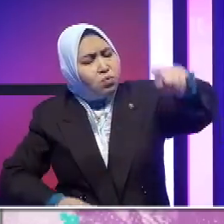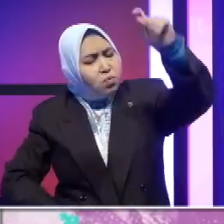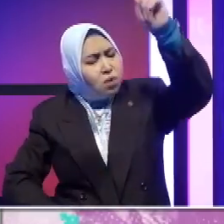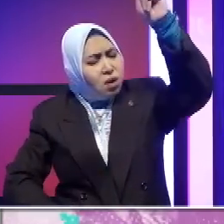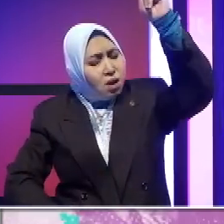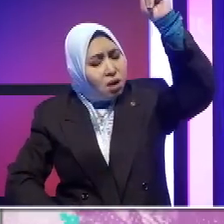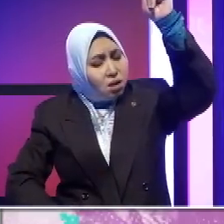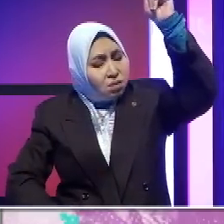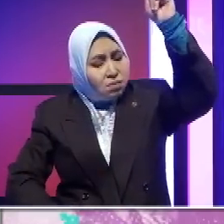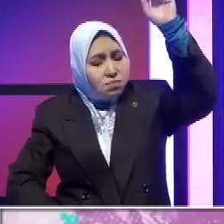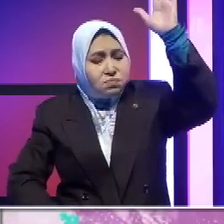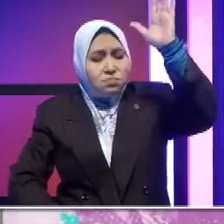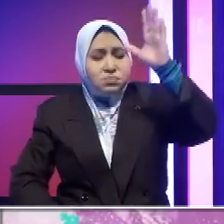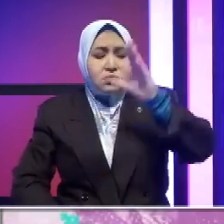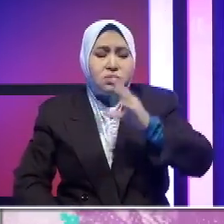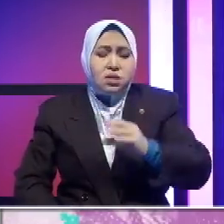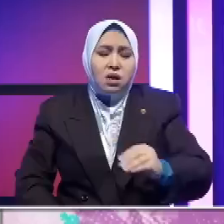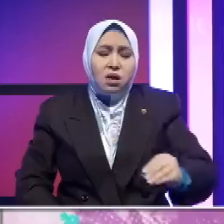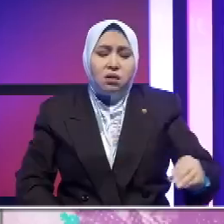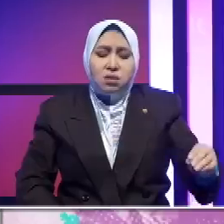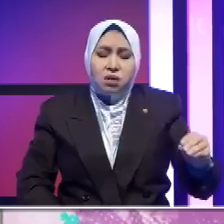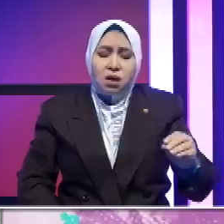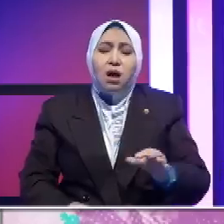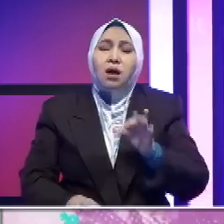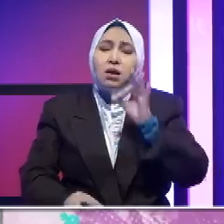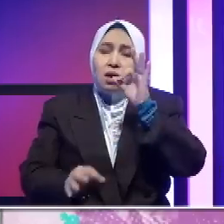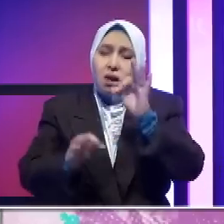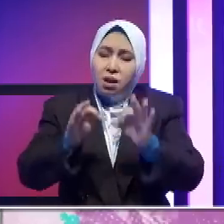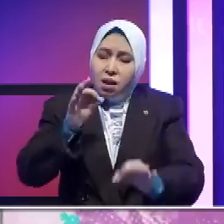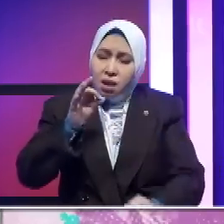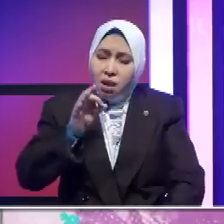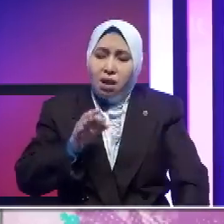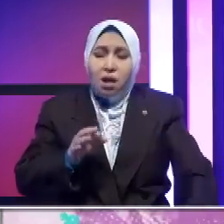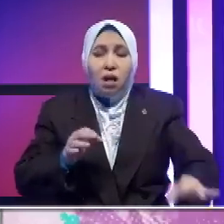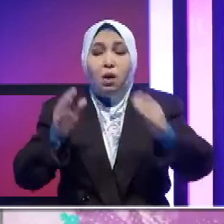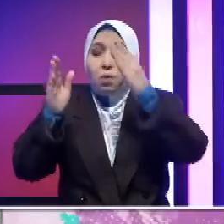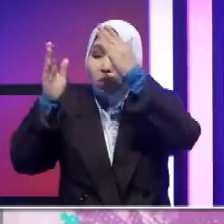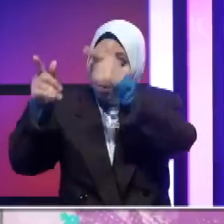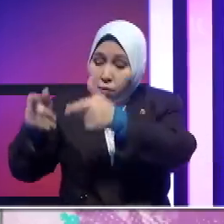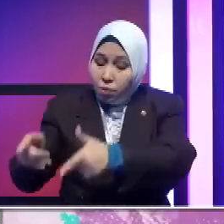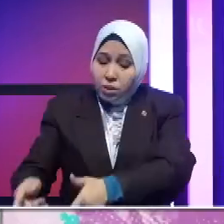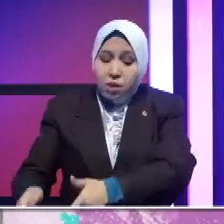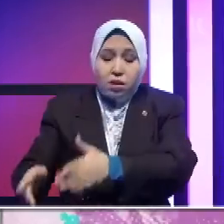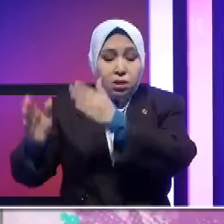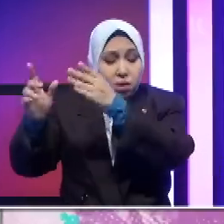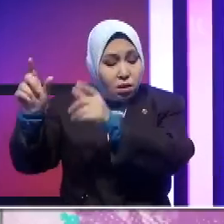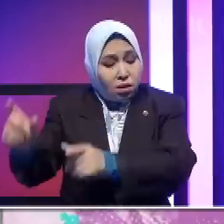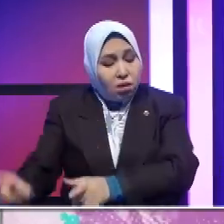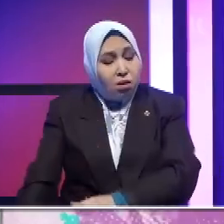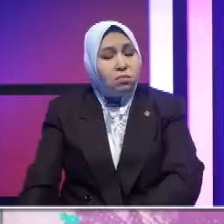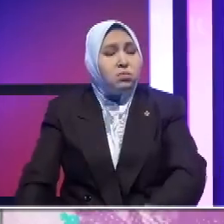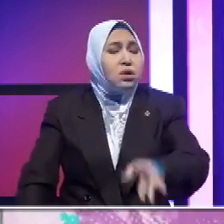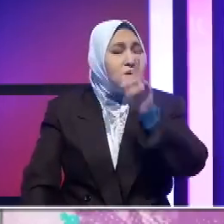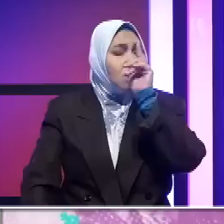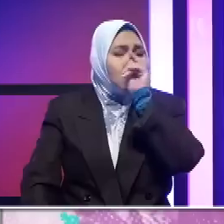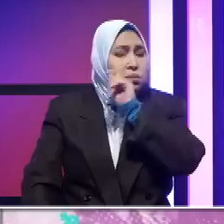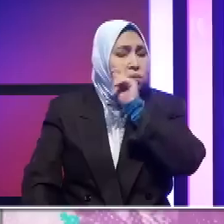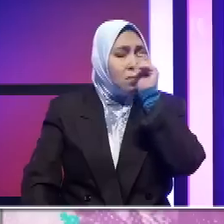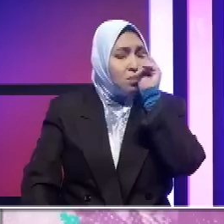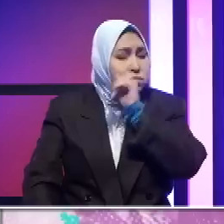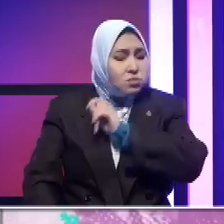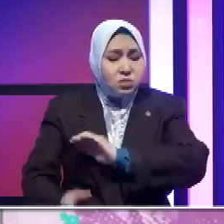بالبينات من ربكم وإن يك كاذبا